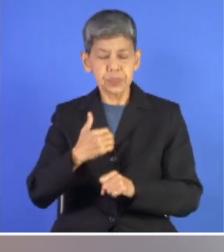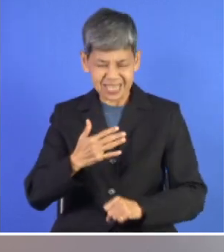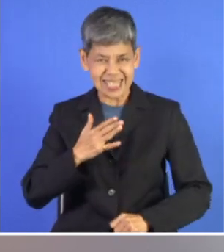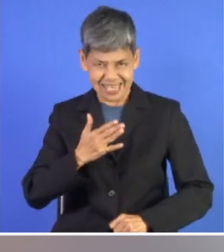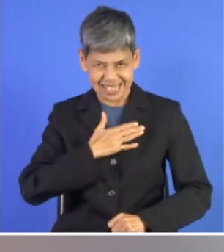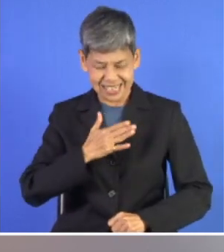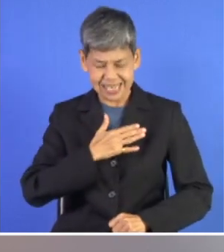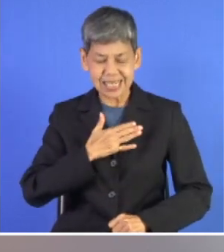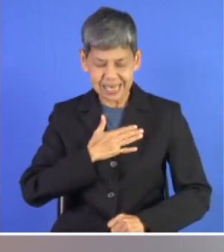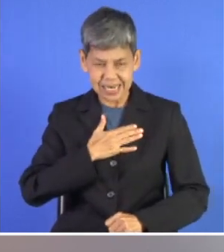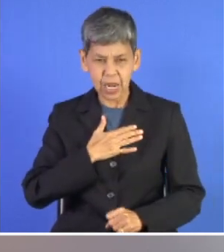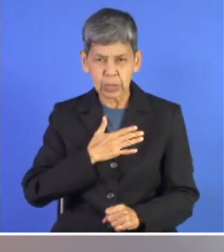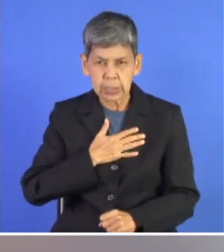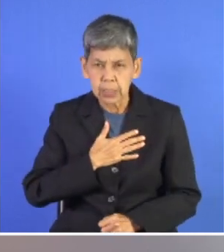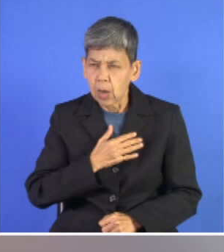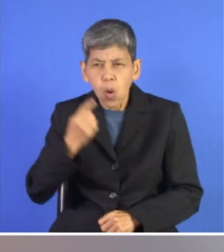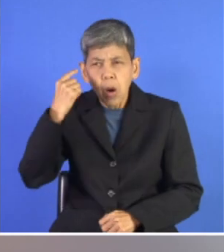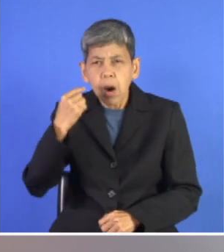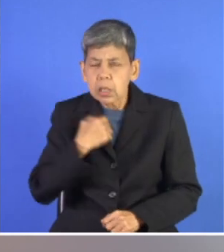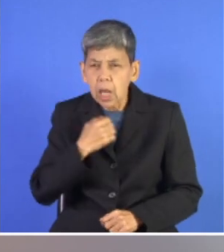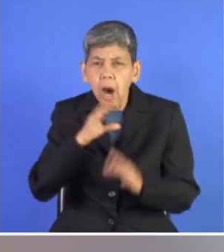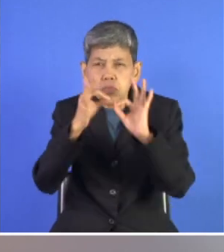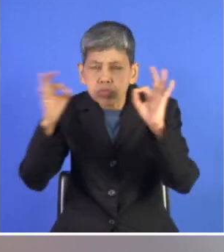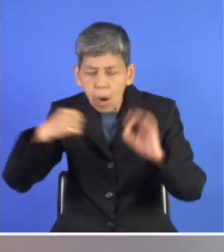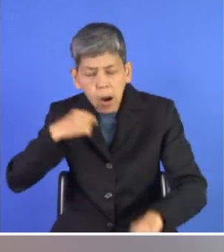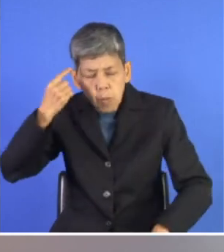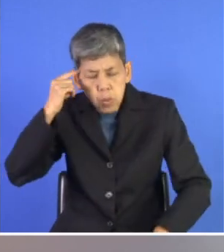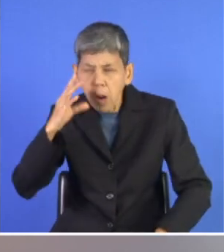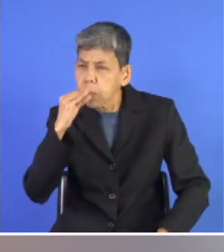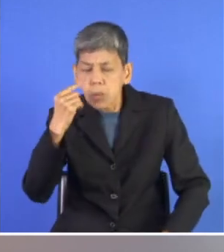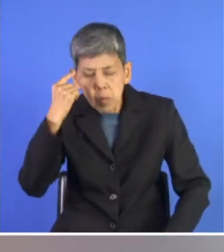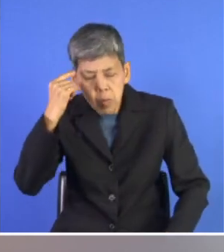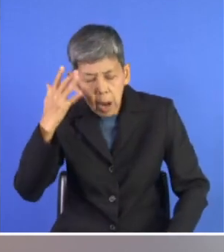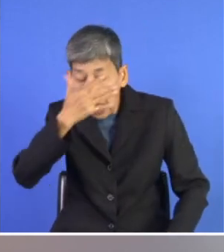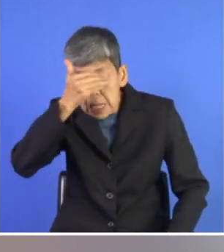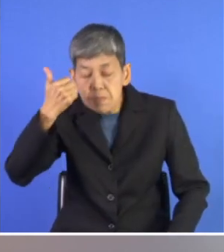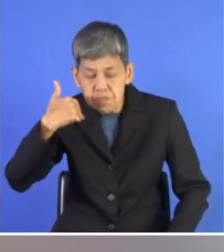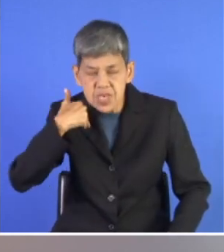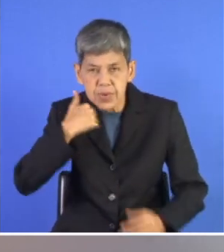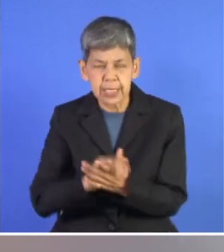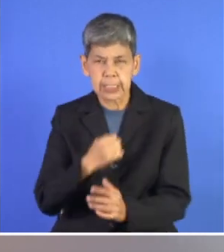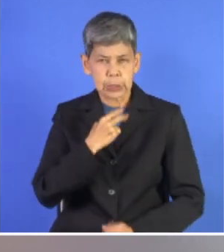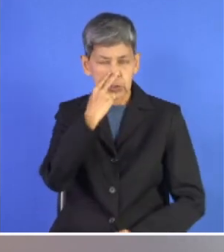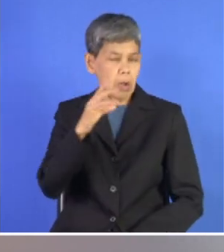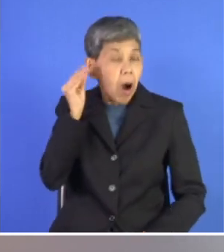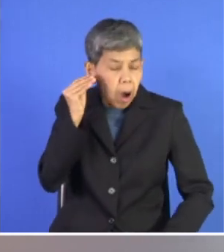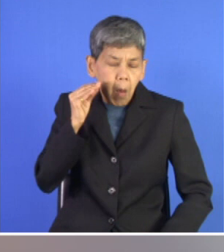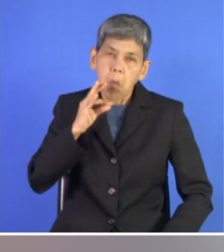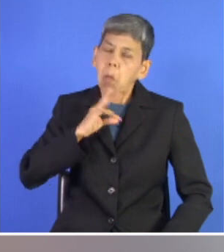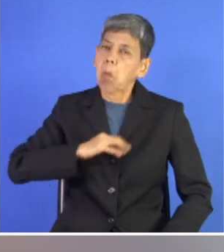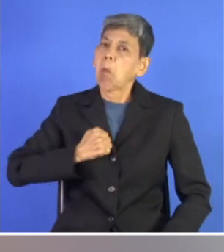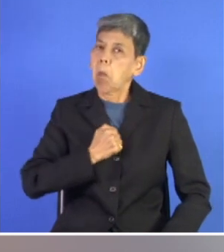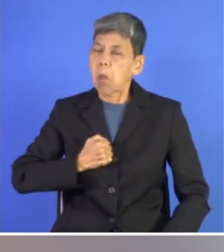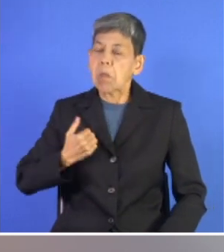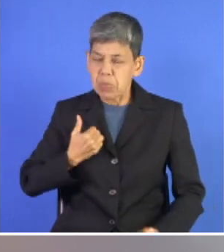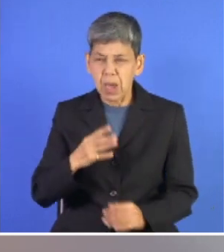บอกว่าเธอเนี่ยจำไม่ได้หรอกว่าทั้งประโยคเนี่ยเป๊ะๆที่เขาพูดตอบโต้มาคืออะไรแต่สิ่งที่เธอฟังแล้วเธอสะเทือนใจรู้สึก